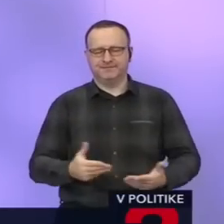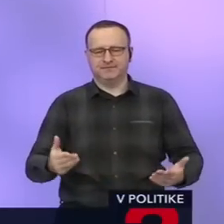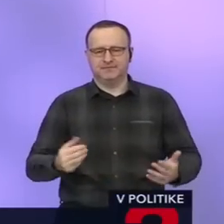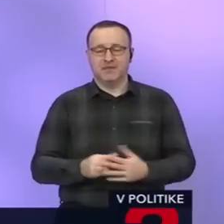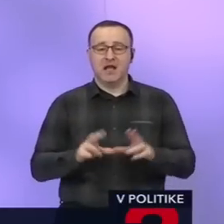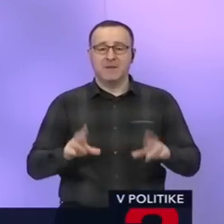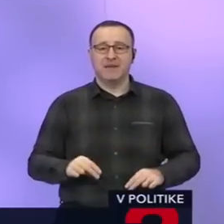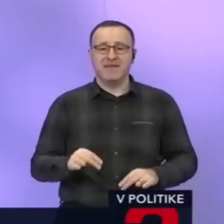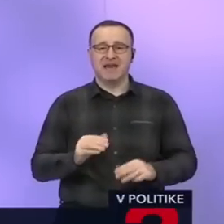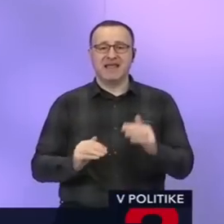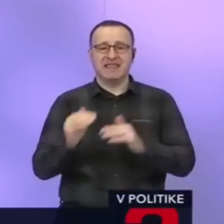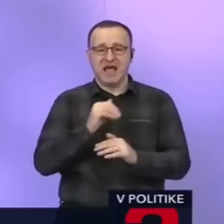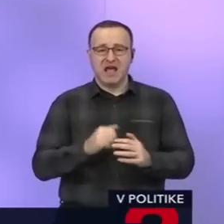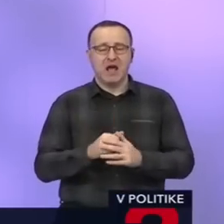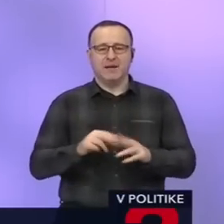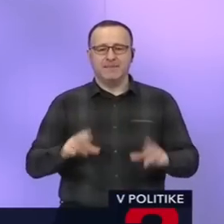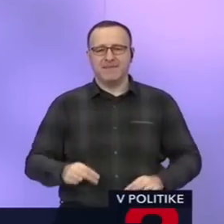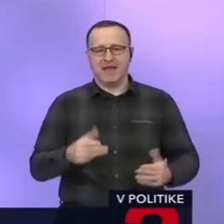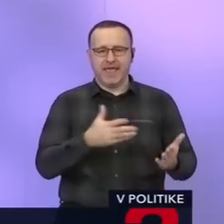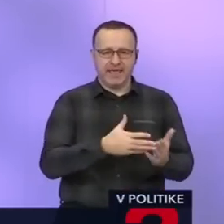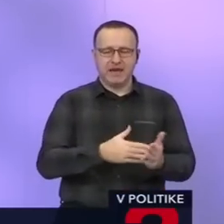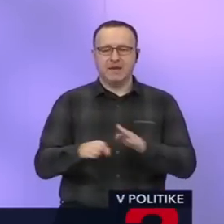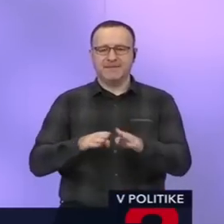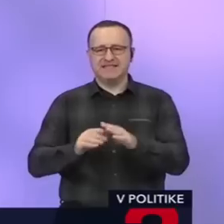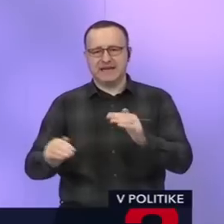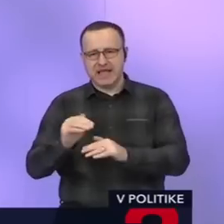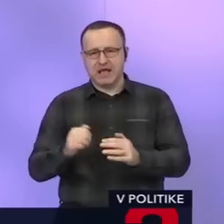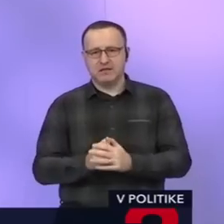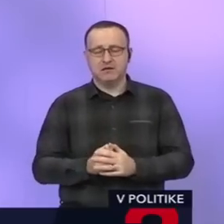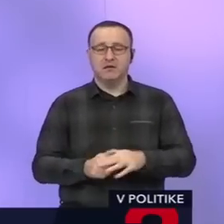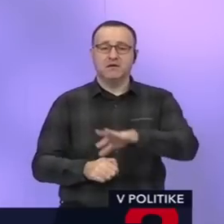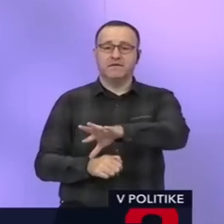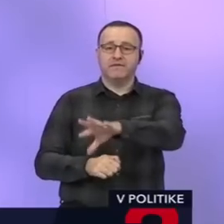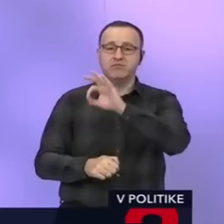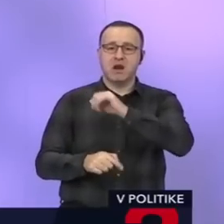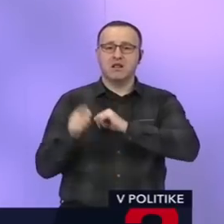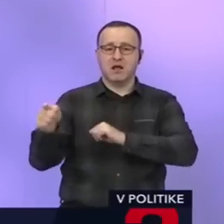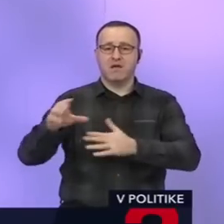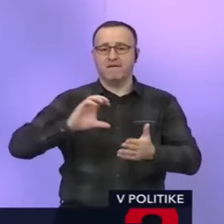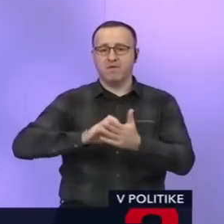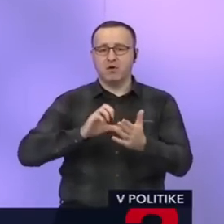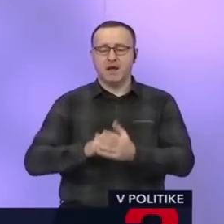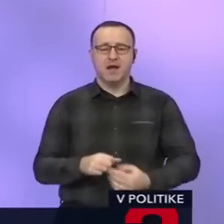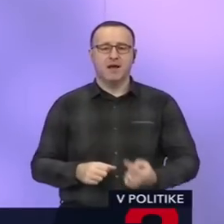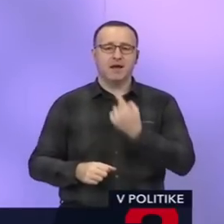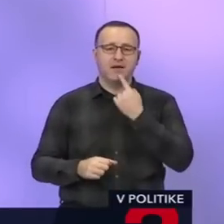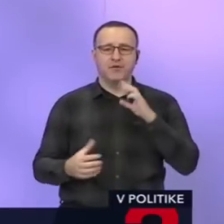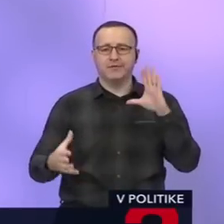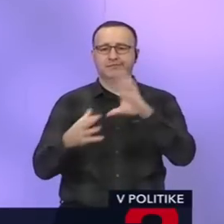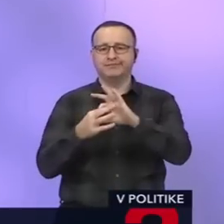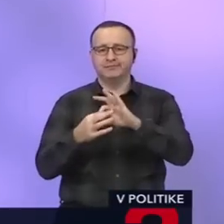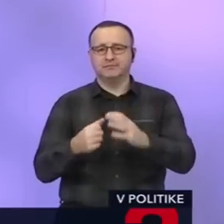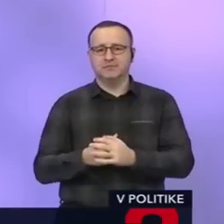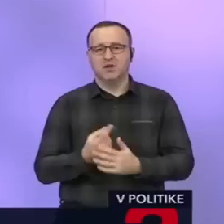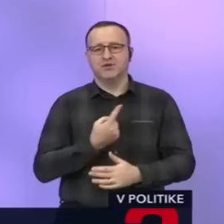premiér Naď, aj premiér Heger a minister Naď si zvolili možno takú tú formu, ako to prepojiť možno s